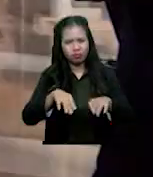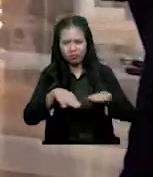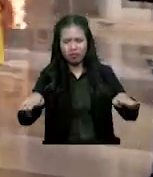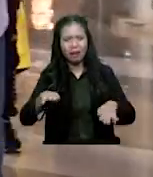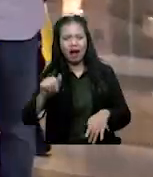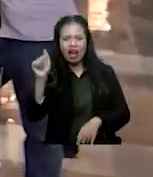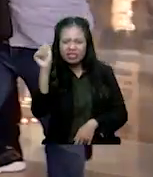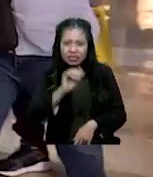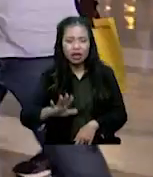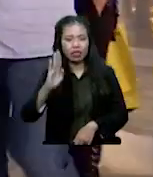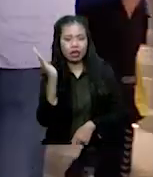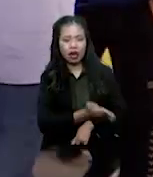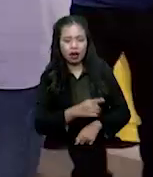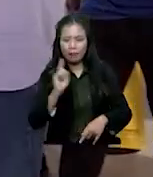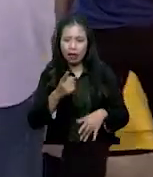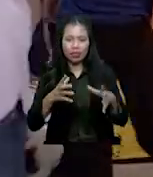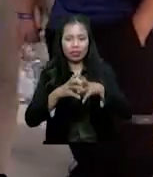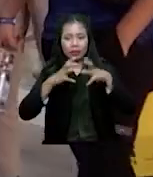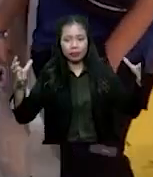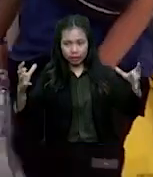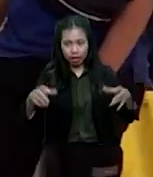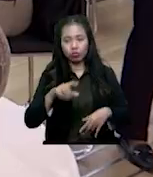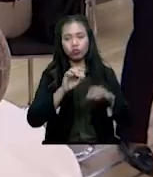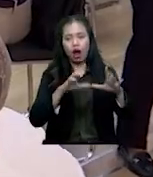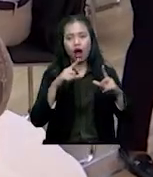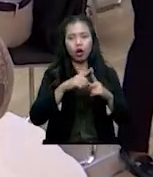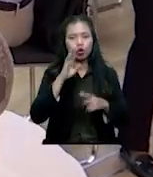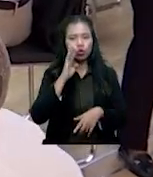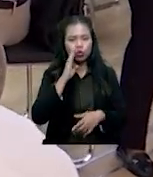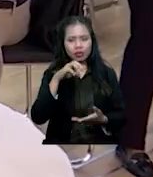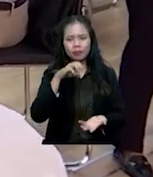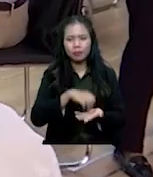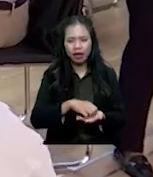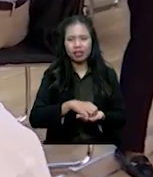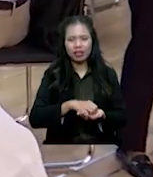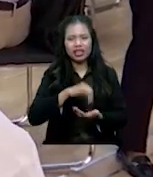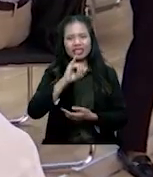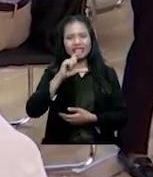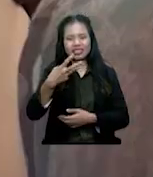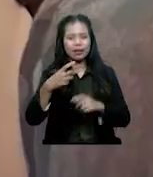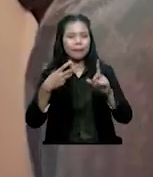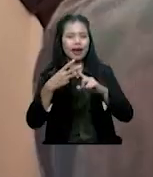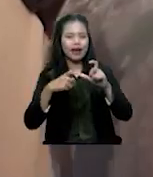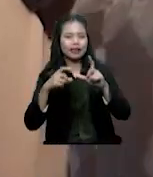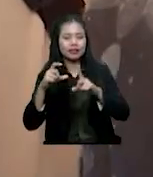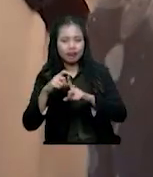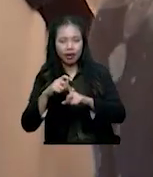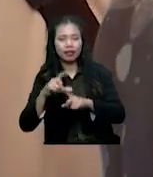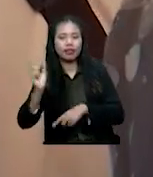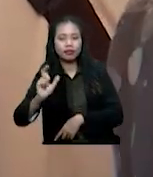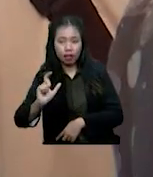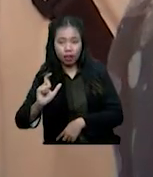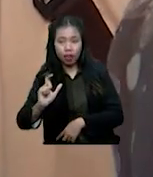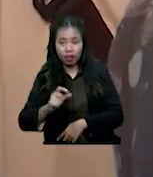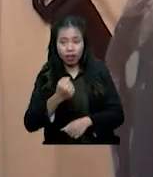hingga 20 Agustus di ISBSD City, Tangerang, Banten. Dalam event GIAS 2023,